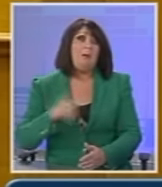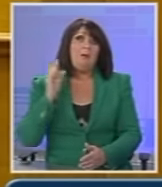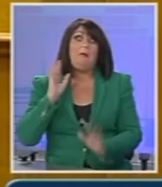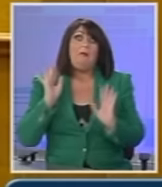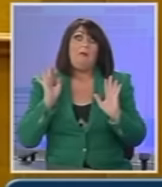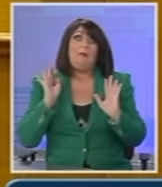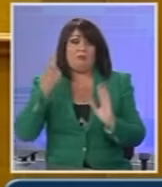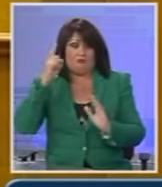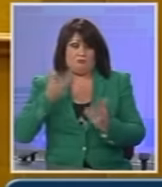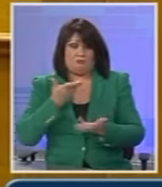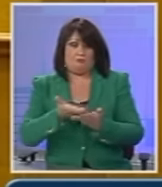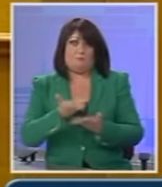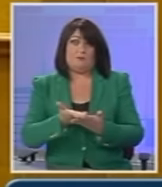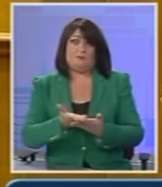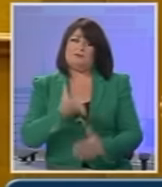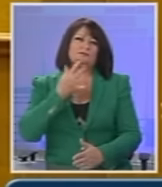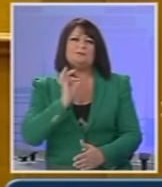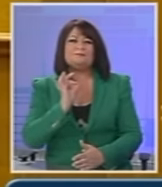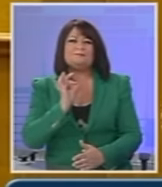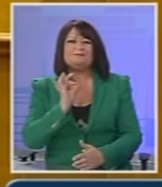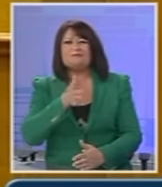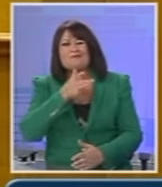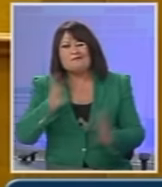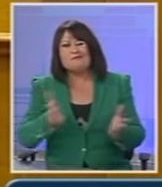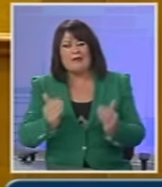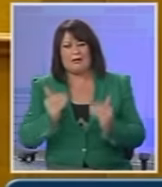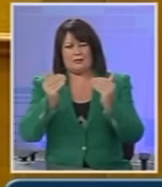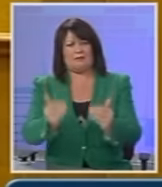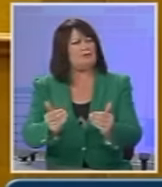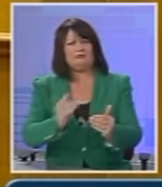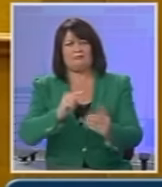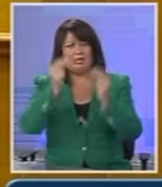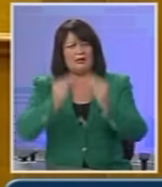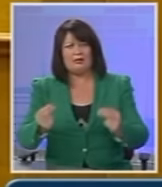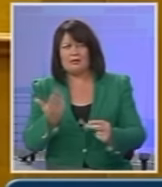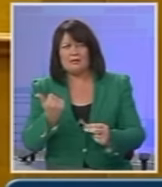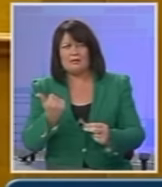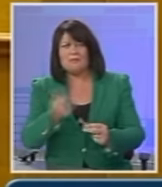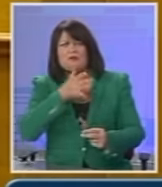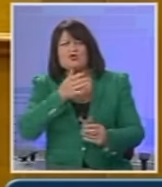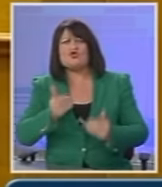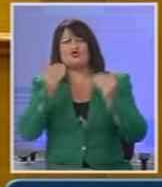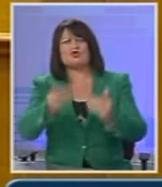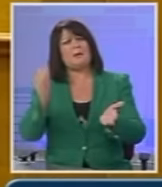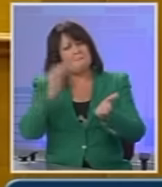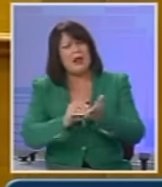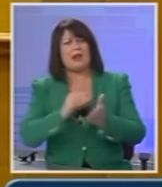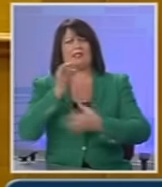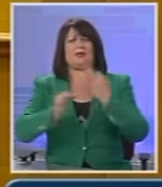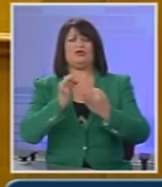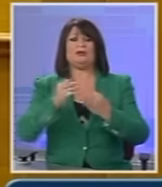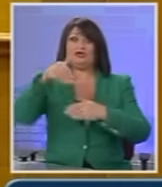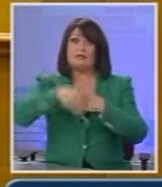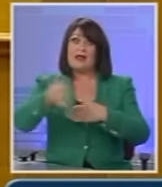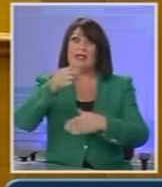ακούσατε. Γιατί οι επεκφογές δεν είναι λύση. Η αναστολή δηλαδή δεν είναι λύση. Το βράδυ θα ξαναμιλήσετε.